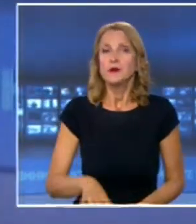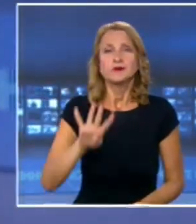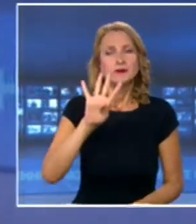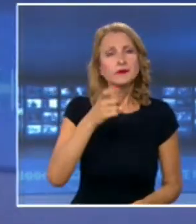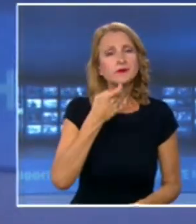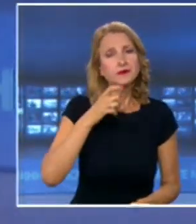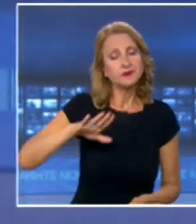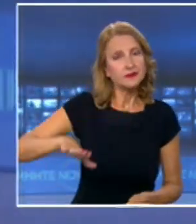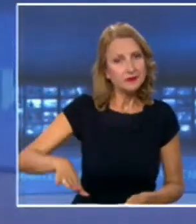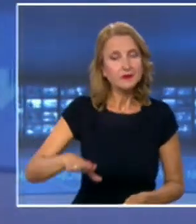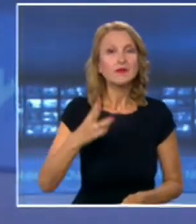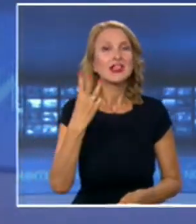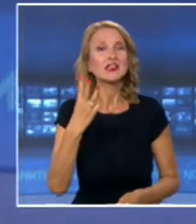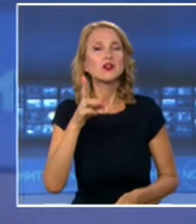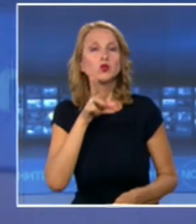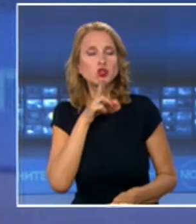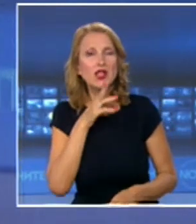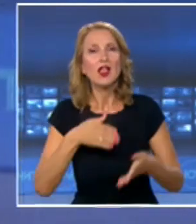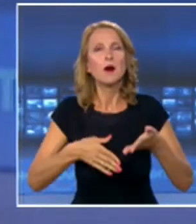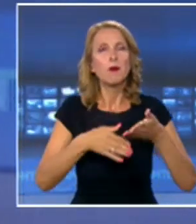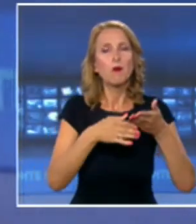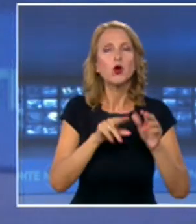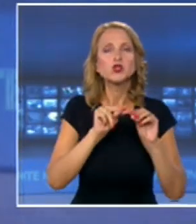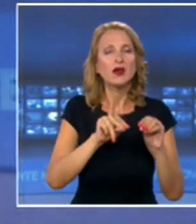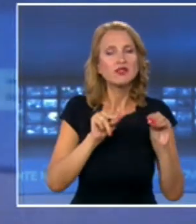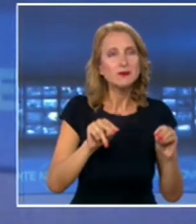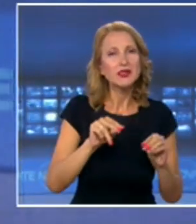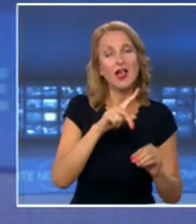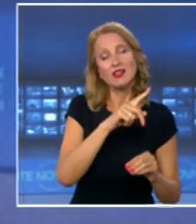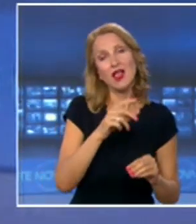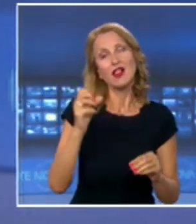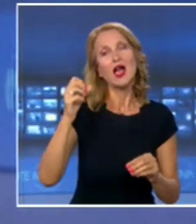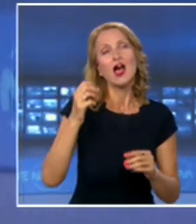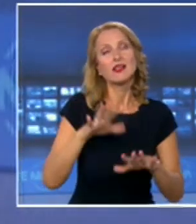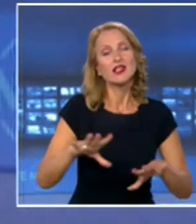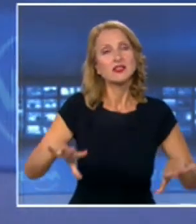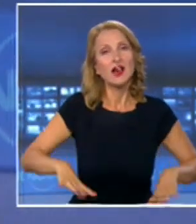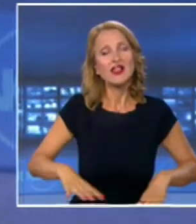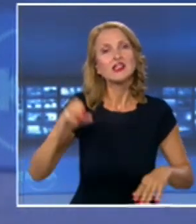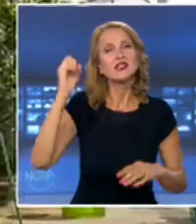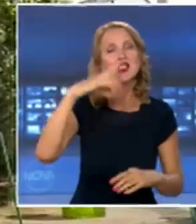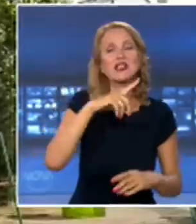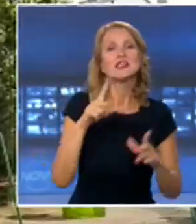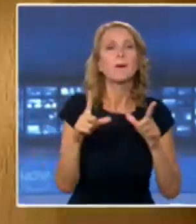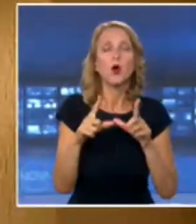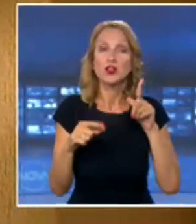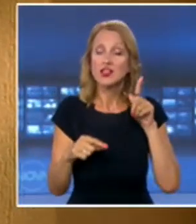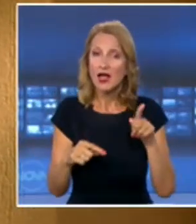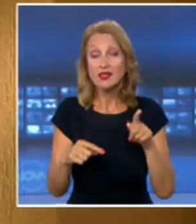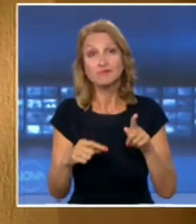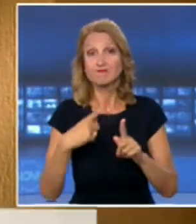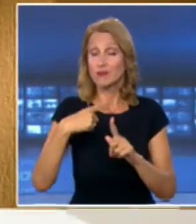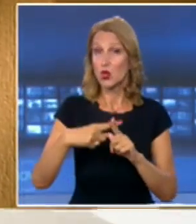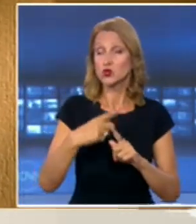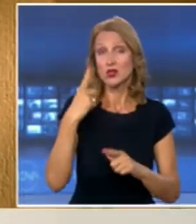4-годишно дете, 3 учителки и помощник възпитател от детска градина Слънце в Монтана с положителни проби за COVID-19. Най-късно утре